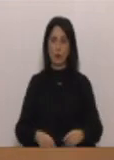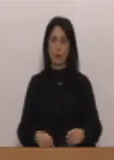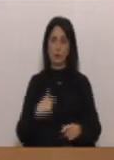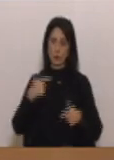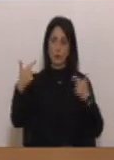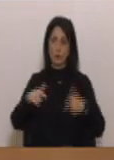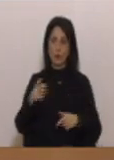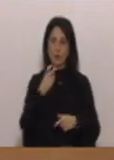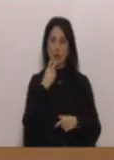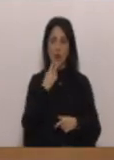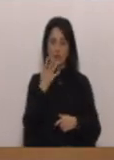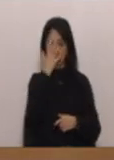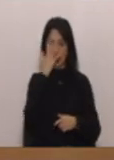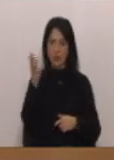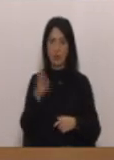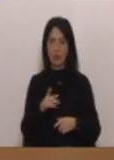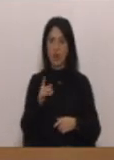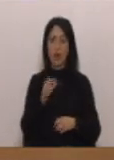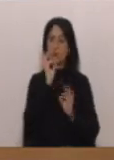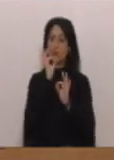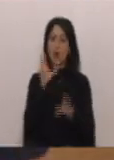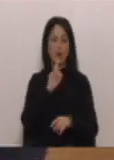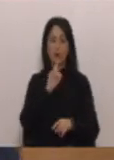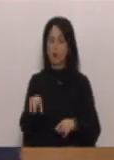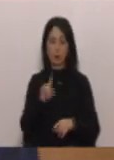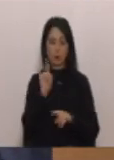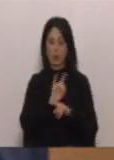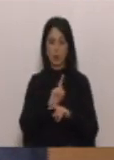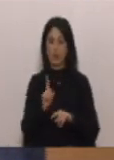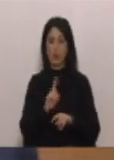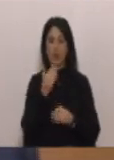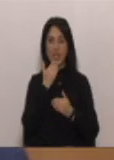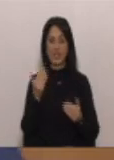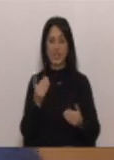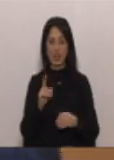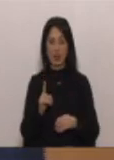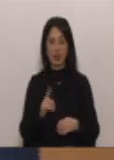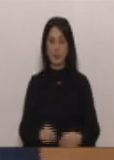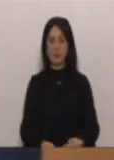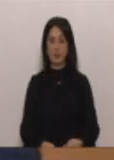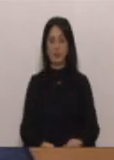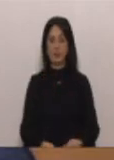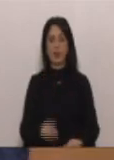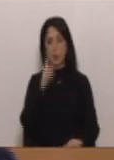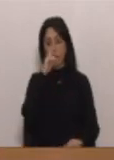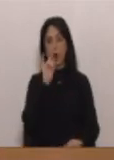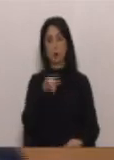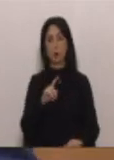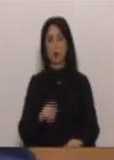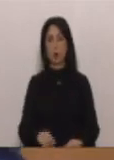შენ მასხარა შენა. ასე რომ არ შეგარჩენ არც ერთ ტყუილს და ბოლოს რაც თქვა კიდე მოიტყუა თითქოს